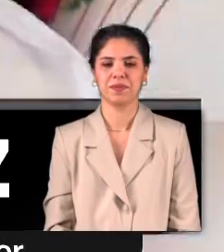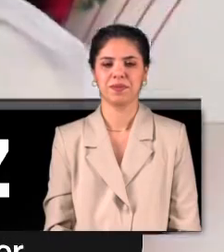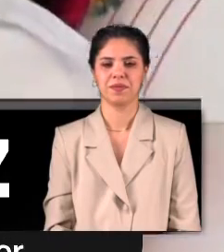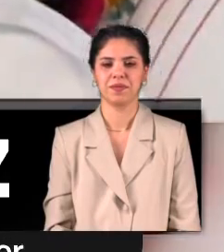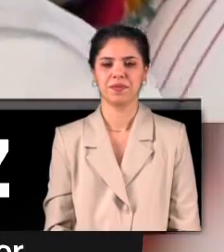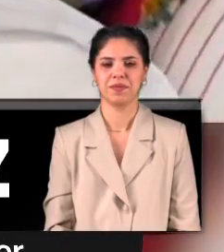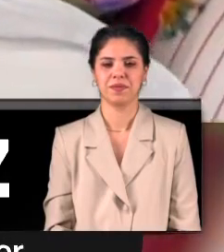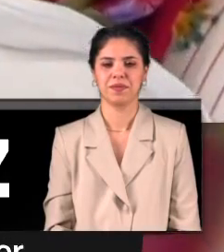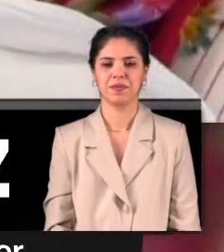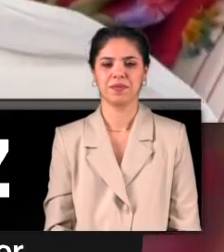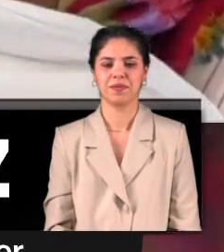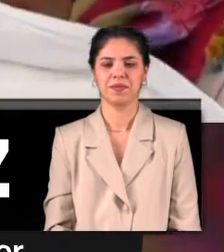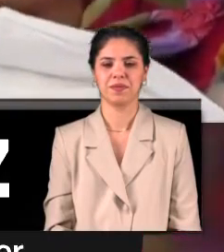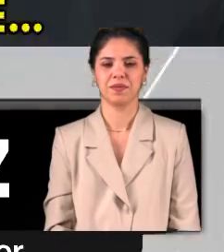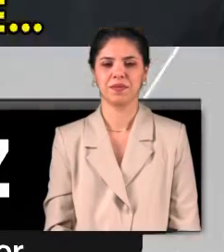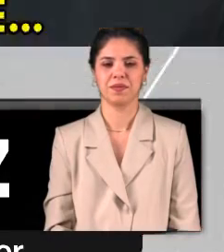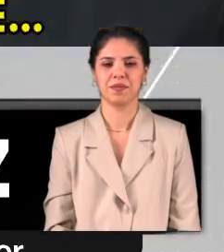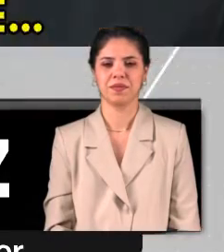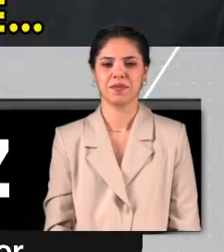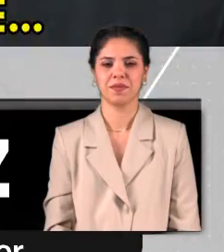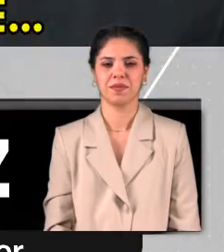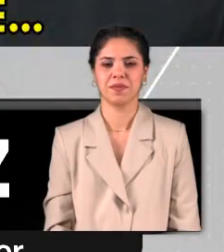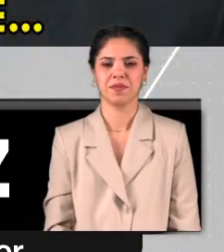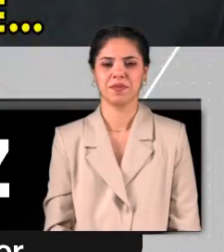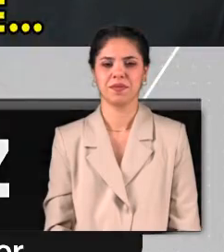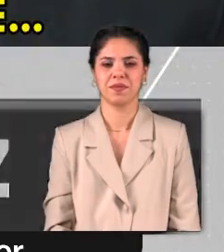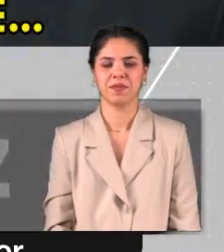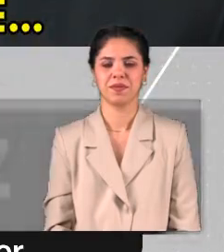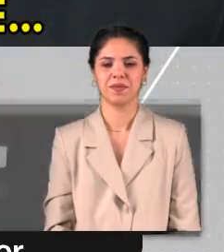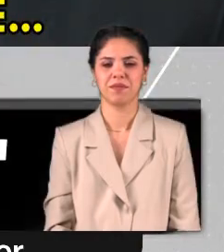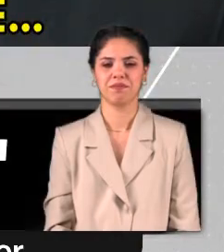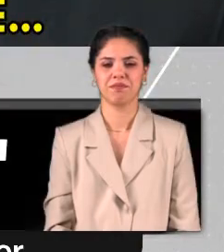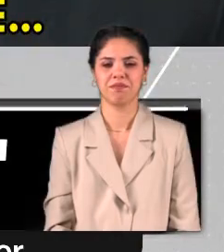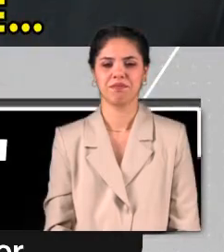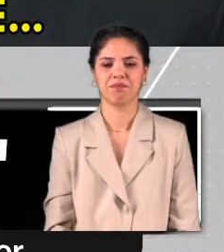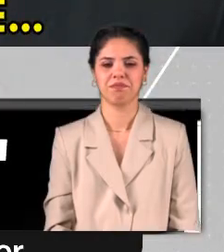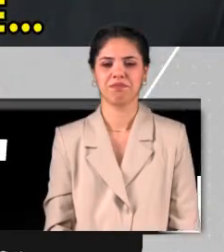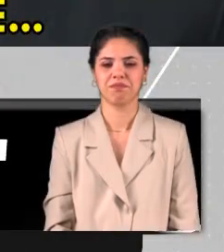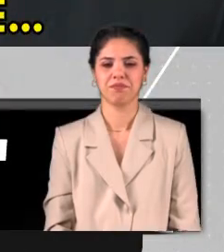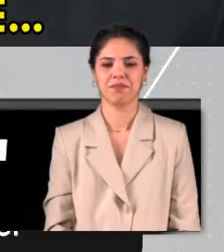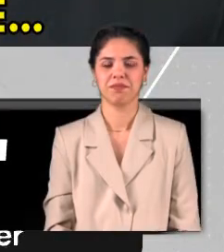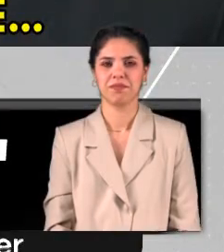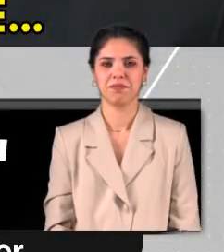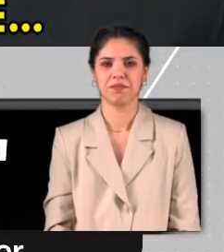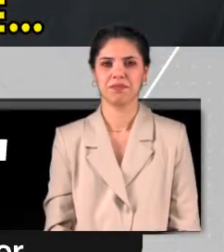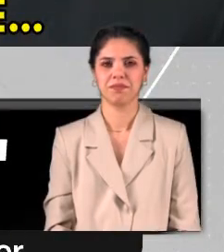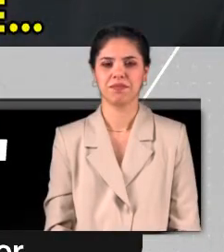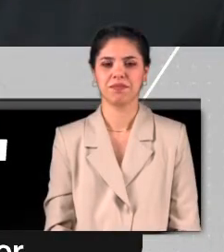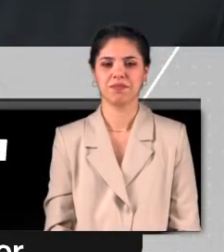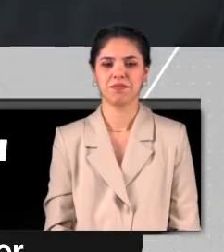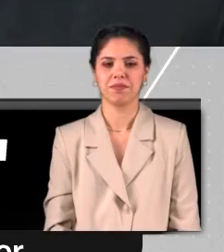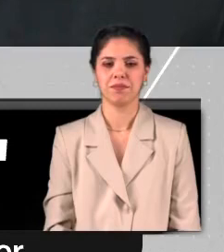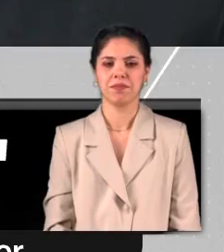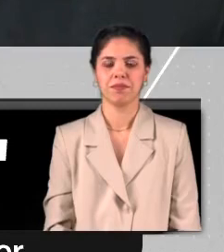ekipçe. Kendine dikkat et tamam. Tamam abi. Onlar çılgın Türkler. Çılgın kara gözlükler bunlar. Canlarını içe sayarak artçı olduğu